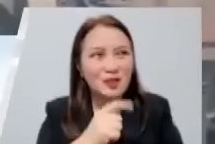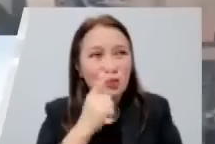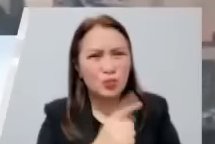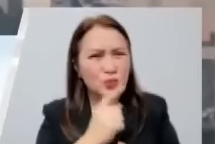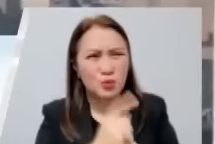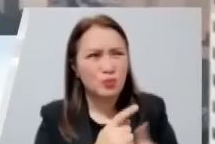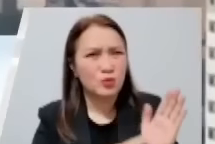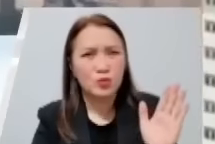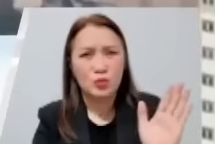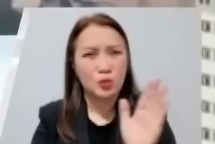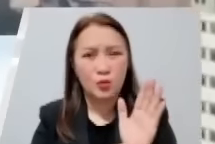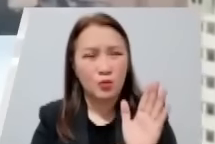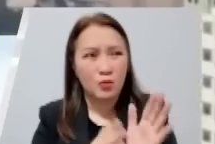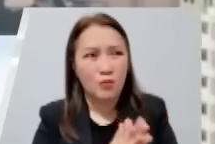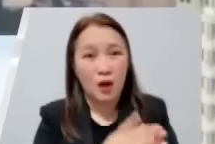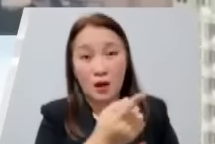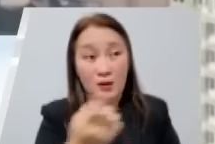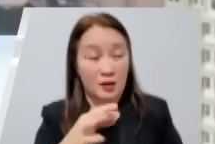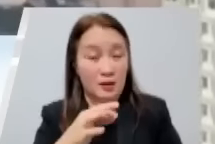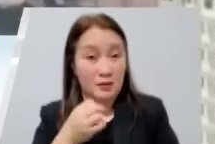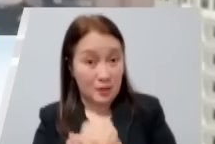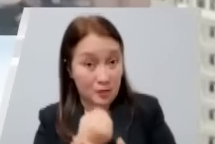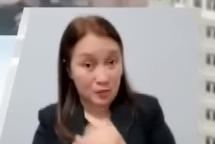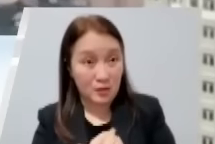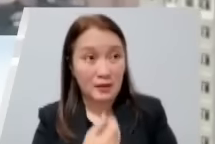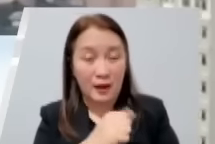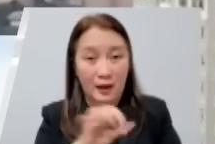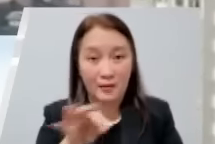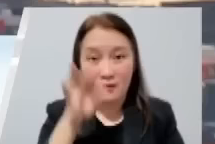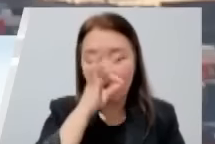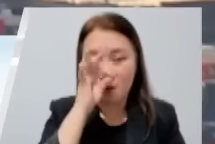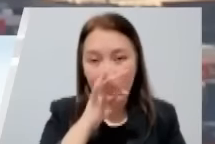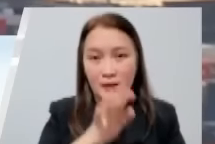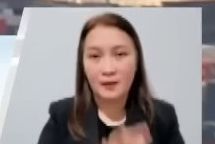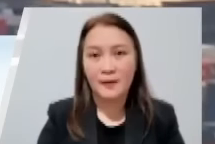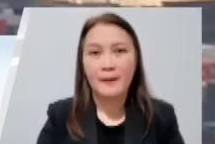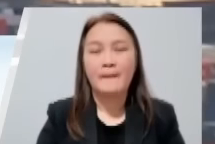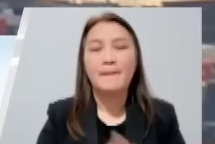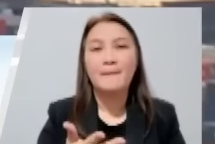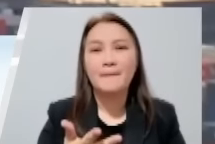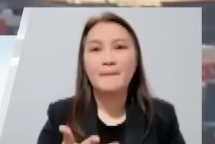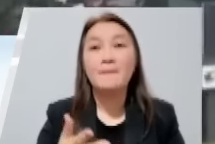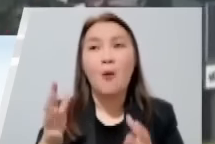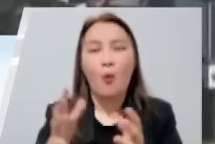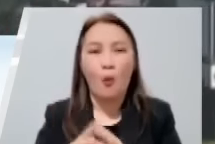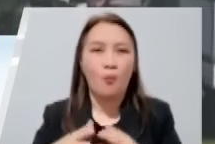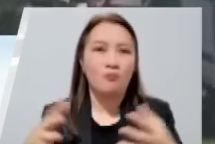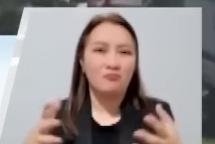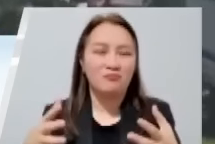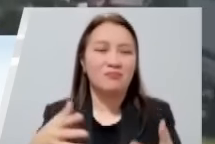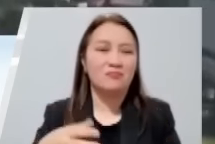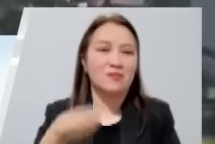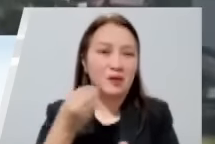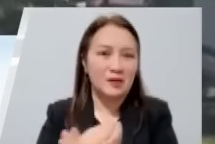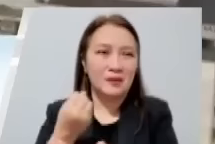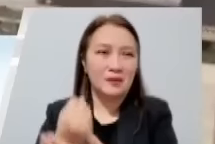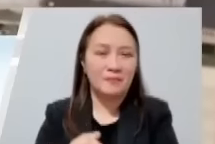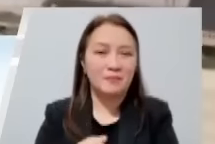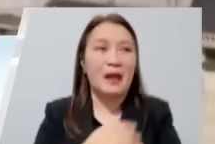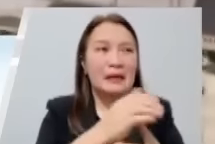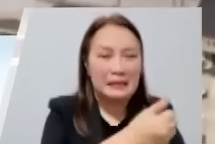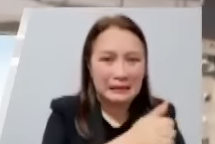Ang ibig sabihin lang naman daw niyan, malaki kumita ang pinakamayaman sa bansa, kaya't nang paghati-hatian ng lahat ng Pilipino, parang